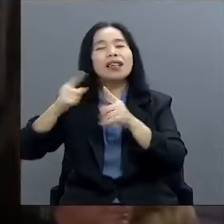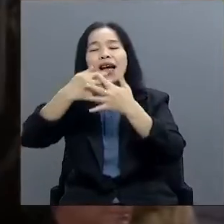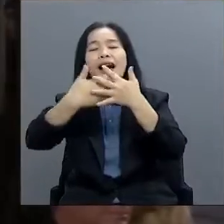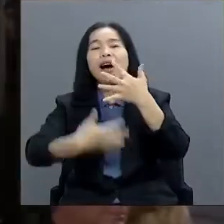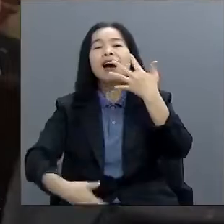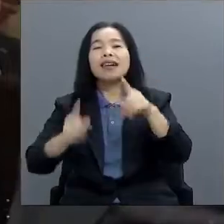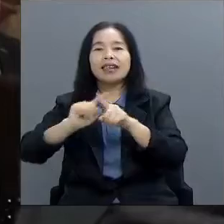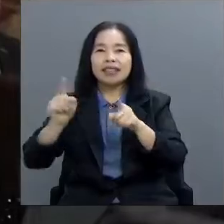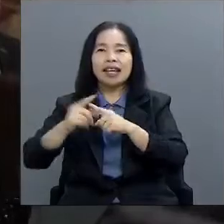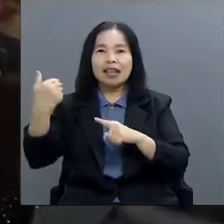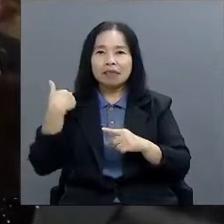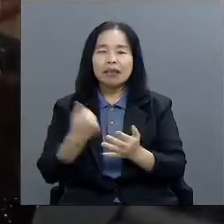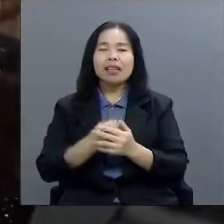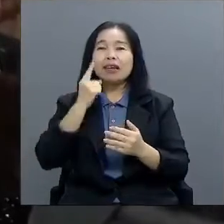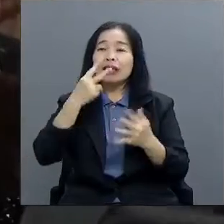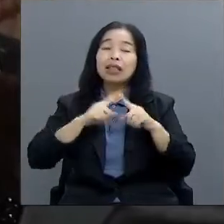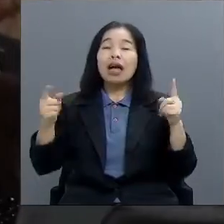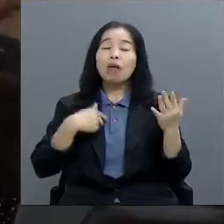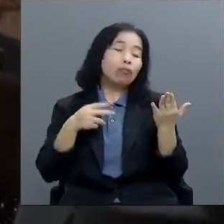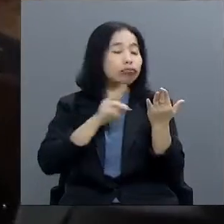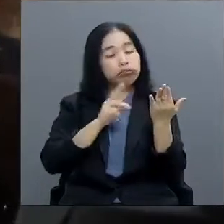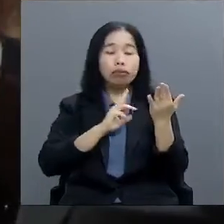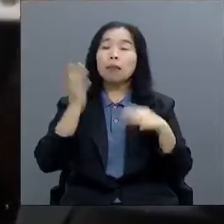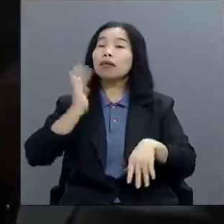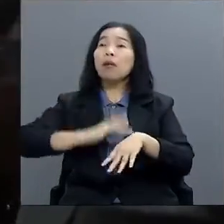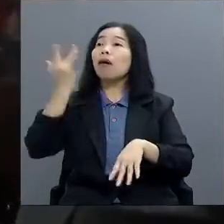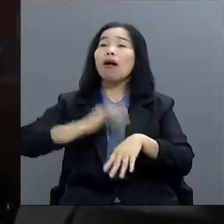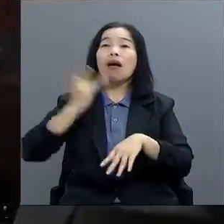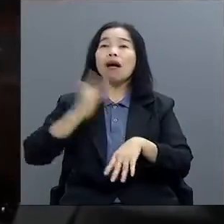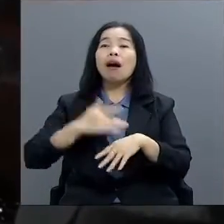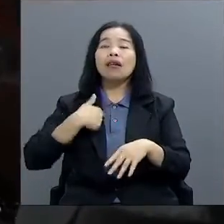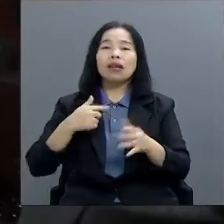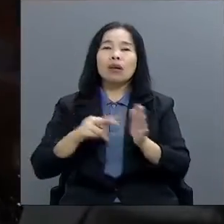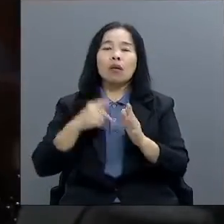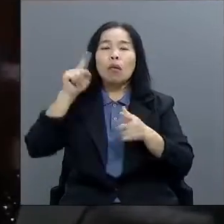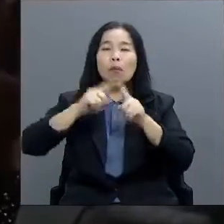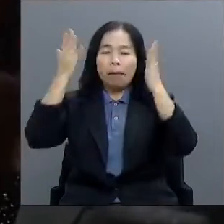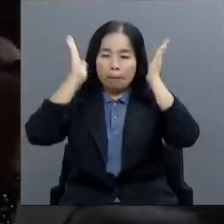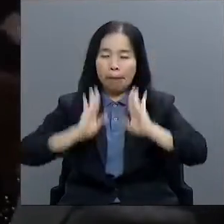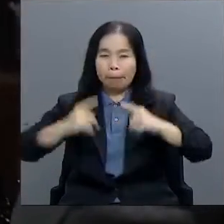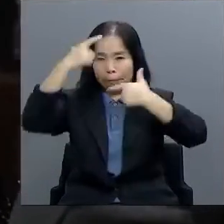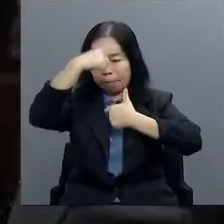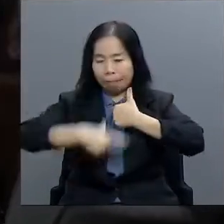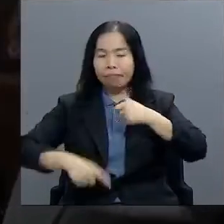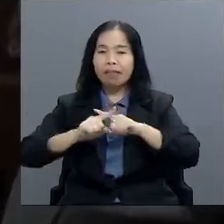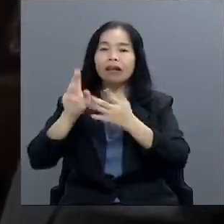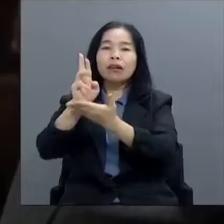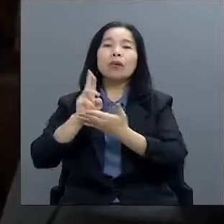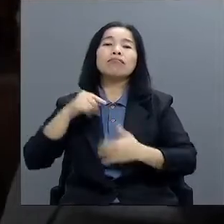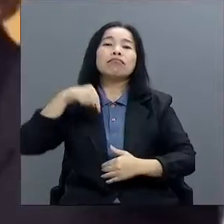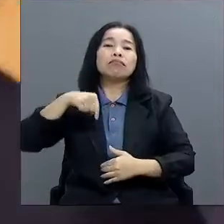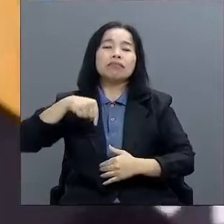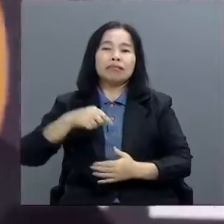ดีกินใจและดูเป็นธรรมชาติเหมือนไม่ได้เตรียมตัวมาก็ช่วยส่งเสริมให้ภาพลักษณ์คู่ควรกับรางวัลที่ได้รับ